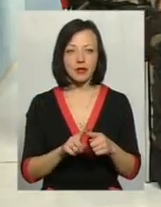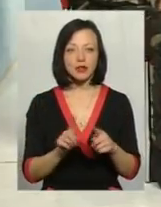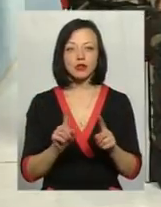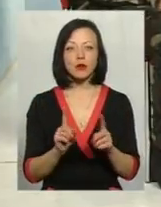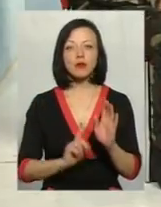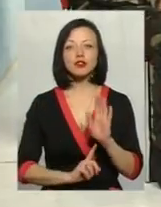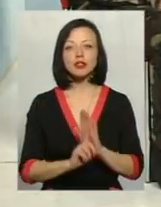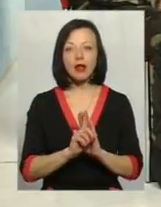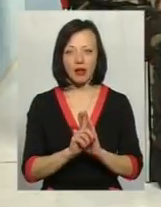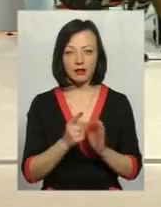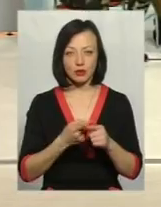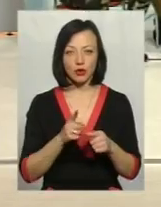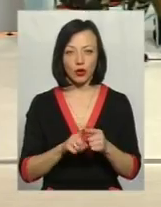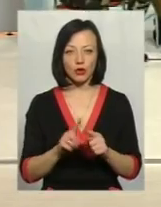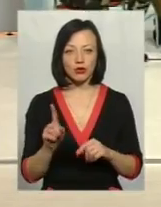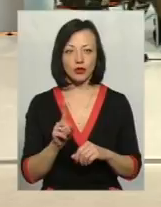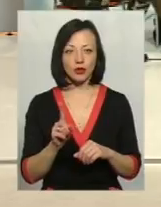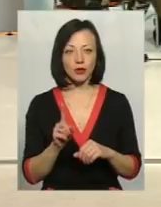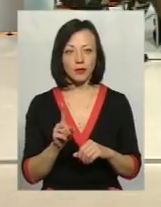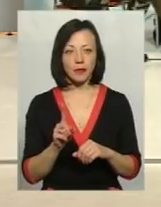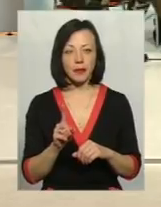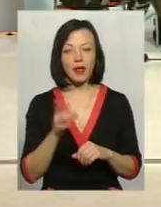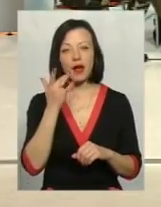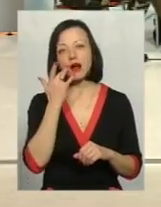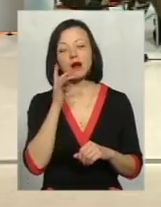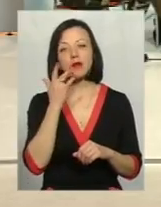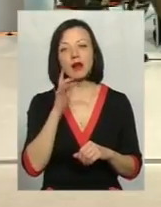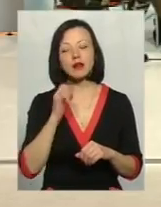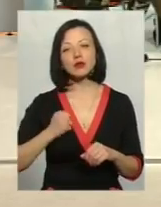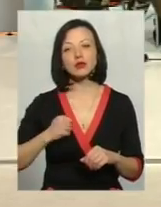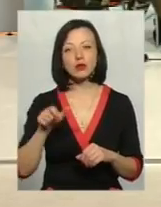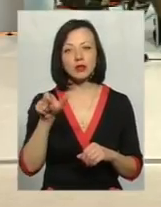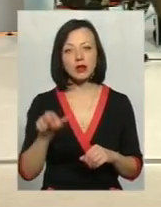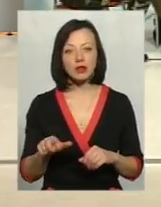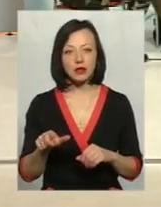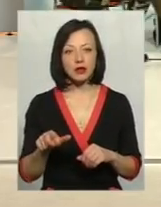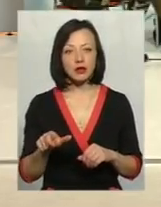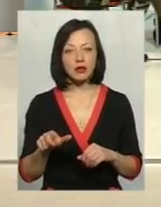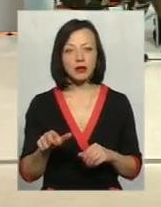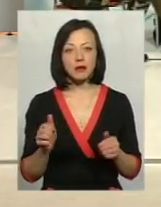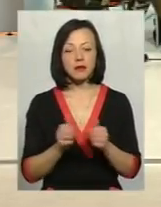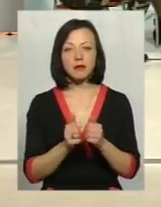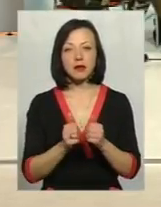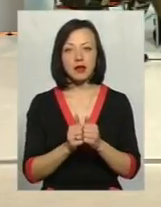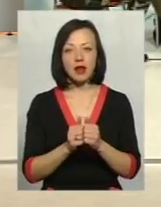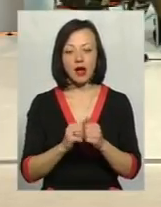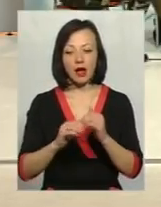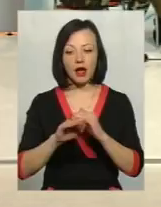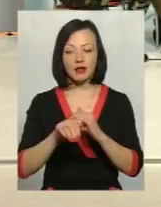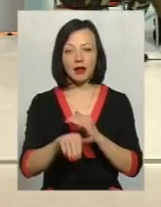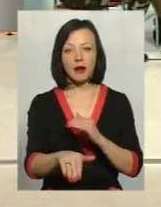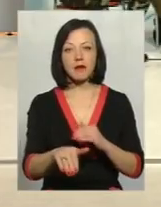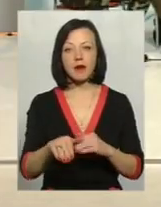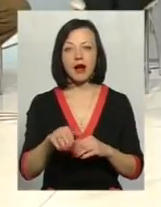ви починали, з того починали, що американського солдата біля трапа літака